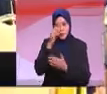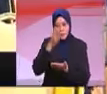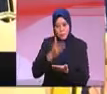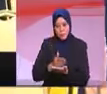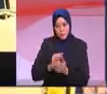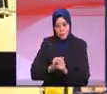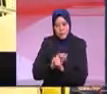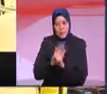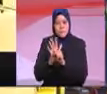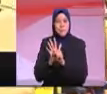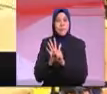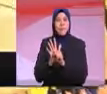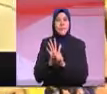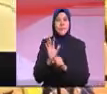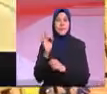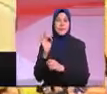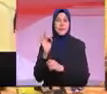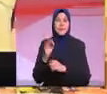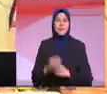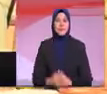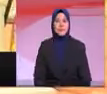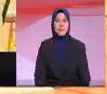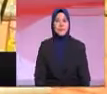memutuskan rantaian pandemik COVID-19.